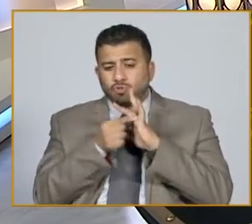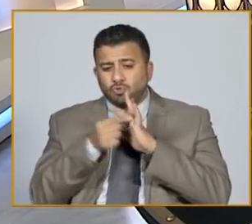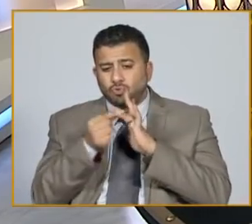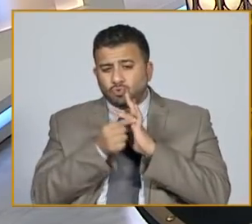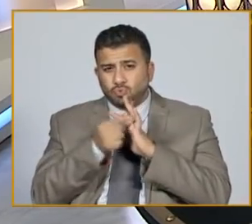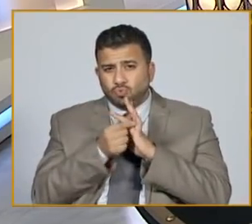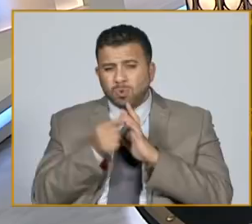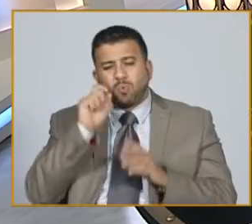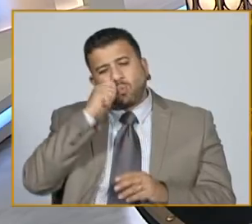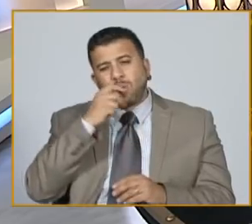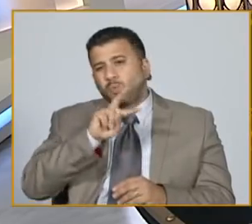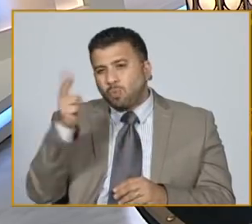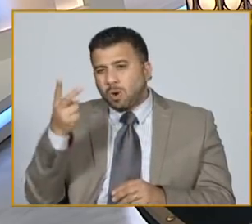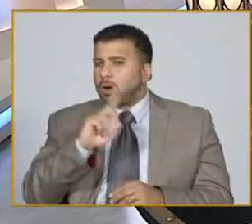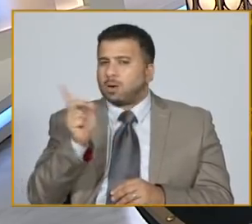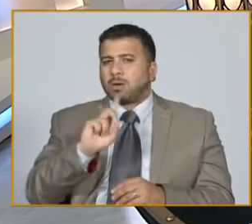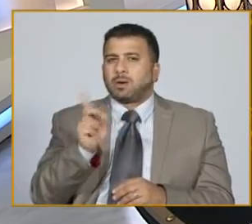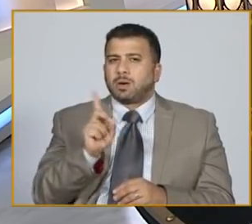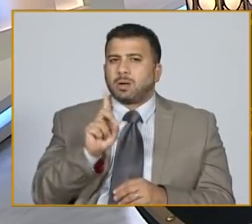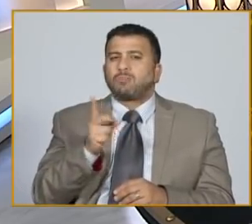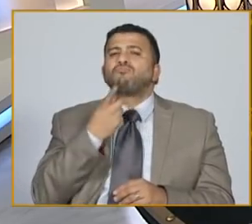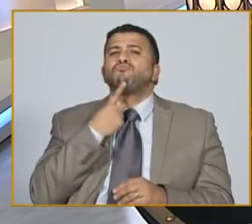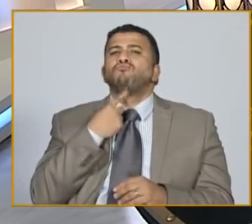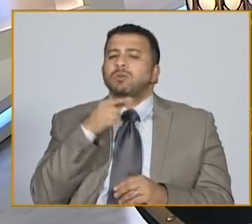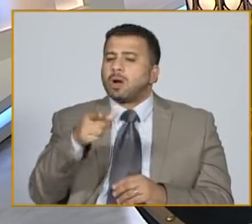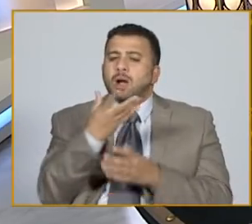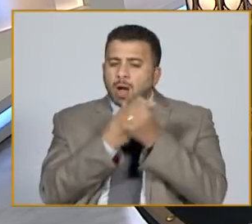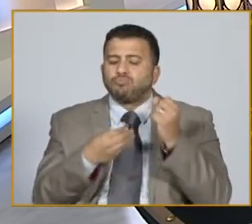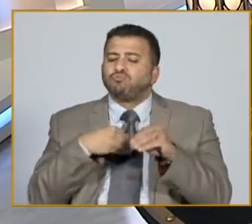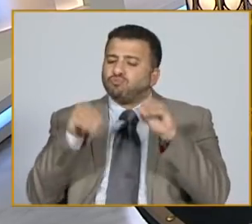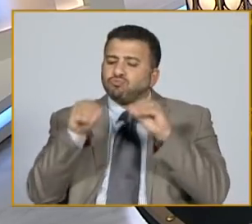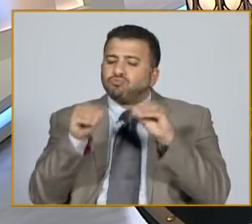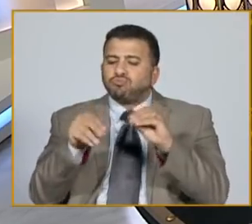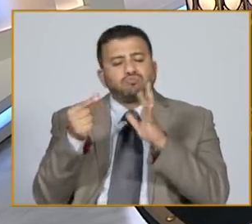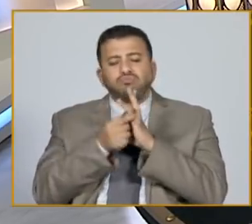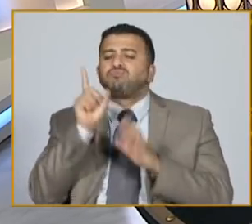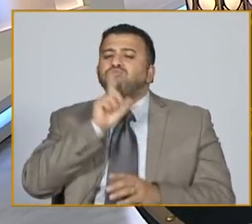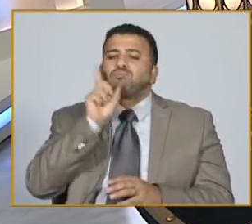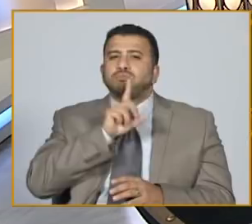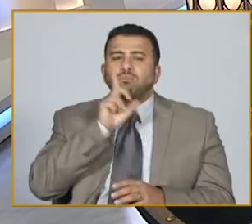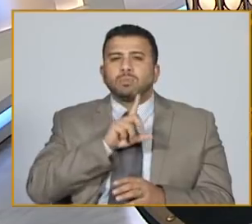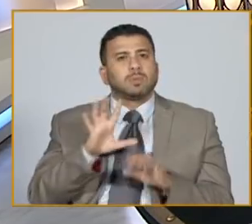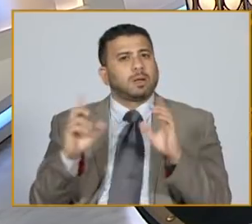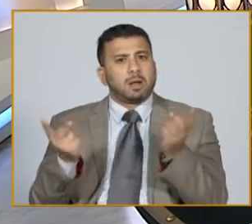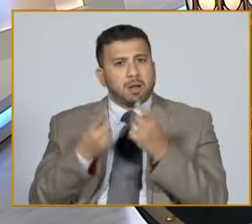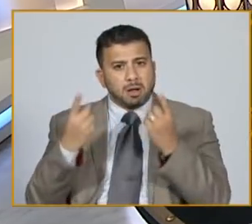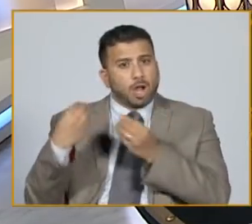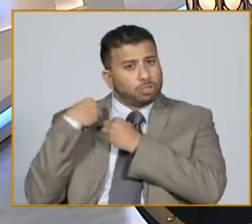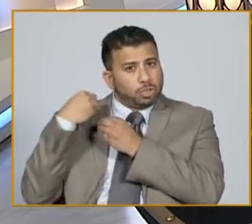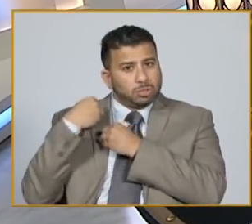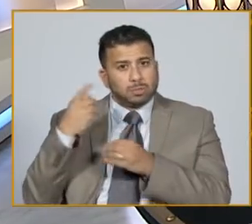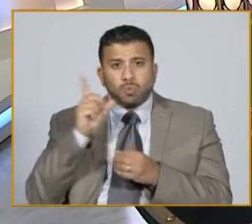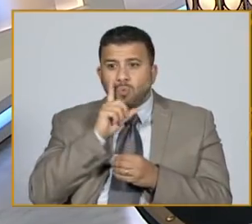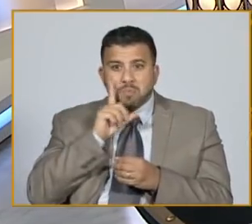ولدها. فهمتني شيخ؟ ايه فهمتك. نعم. السؤال الثاني، ما حكم حنايا